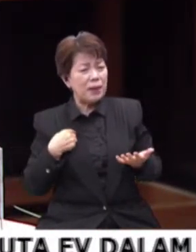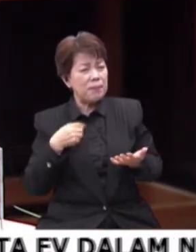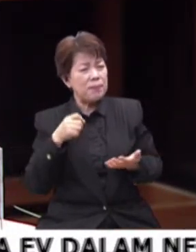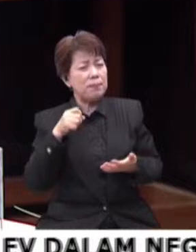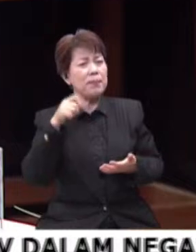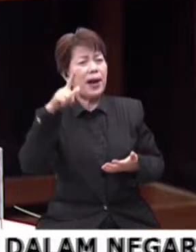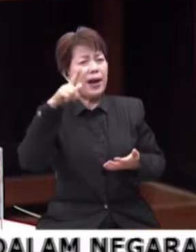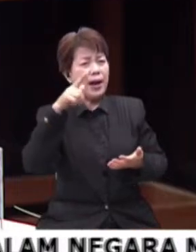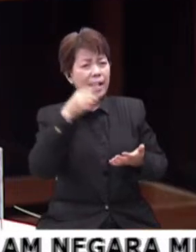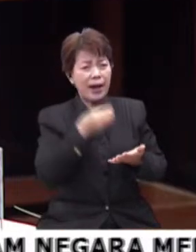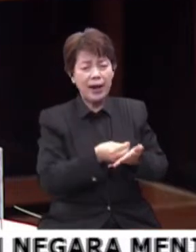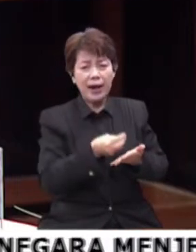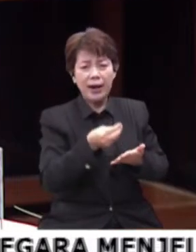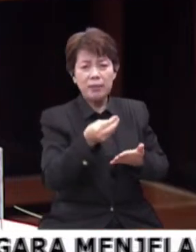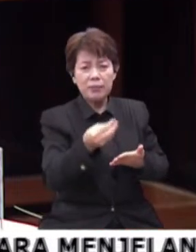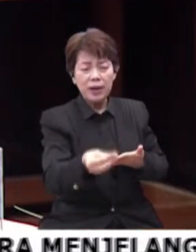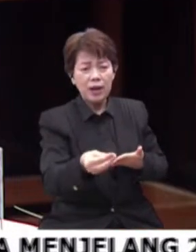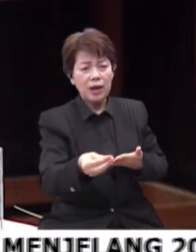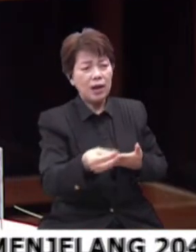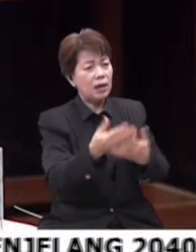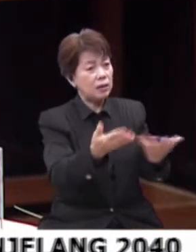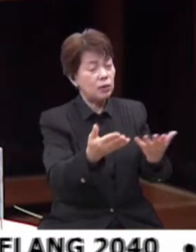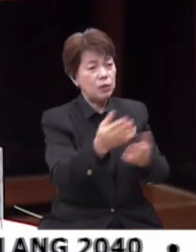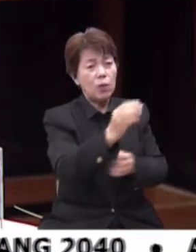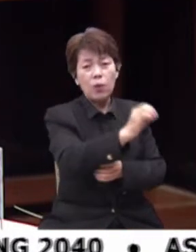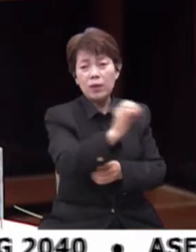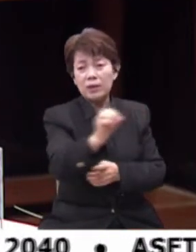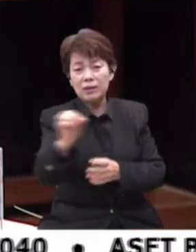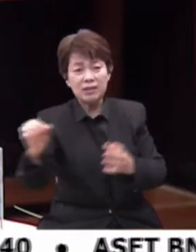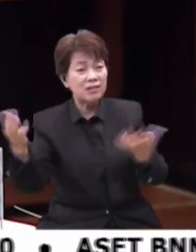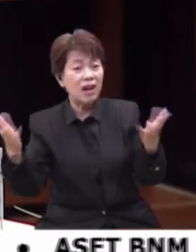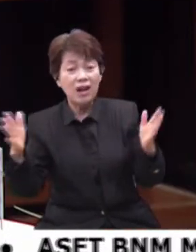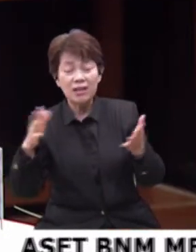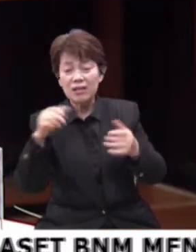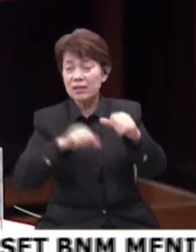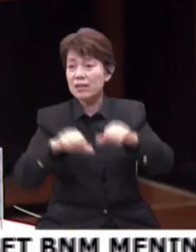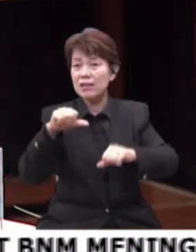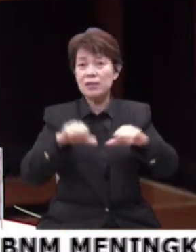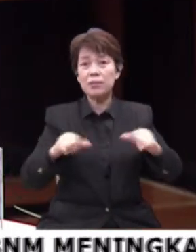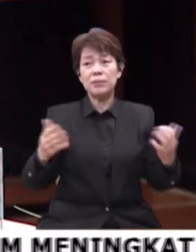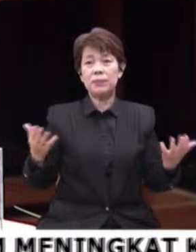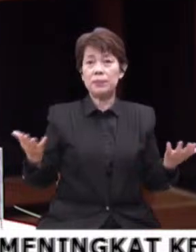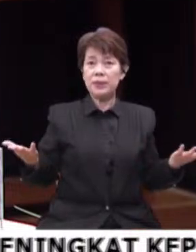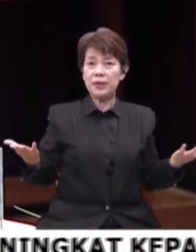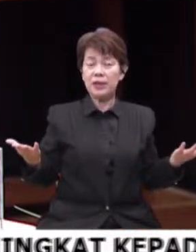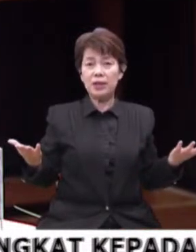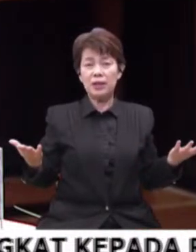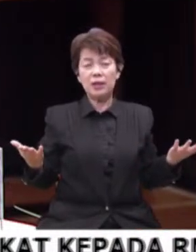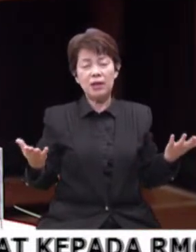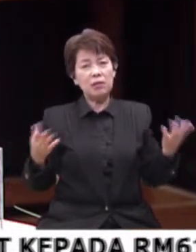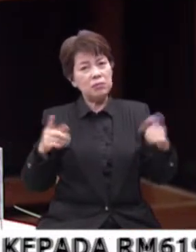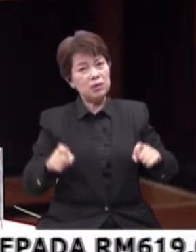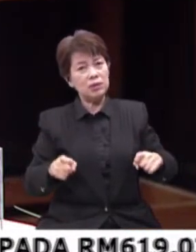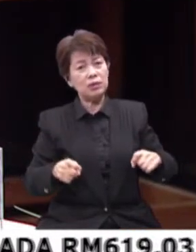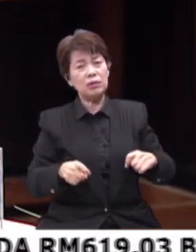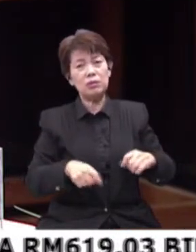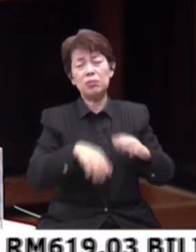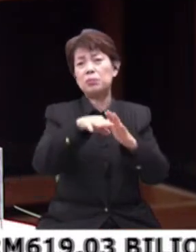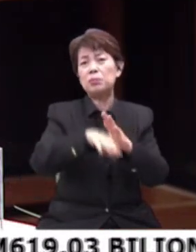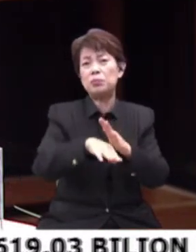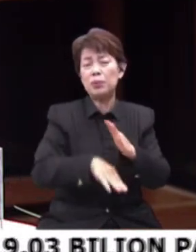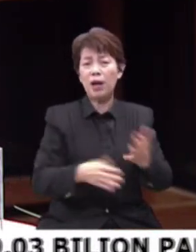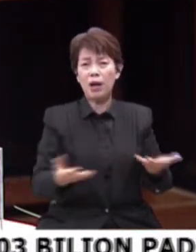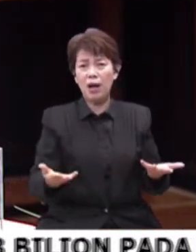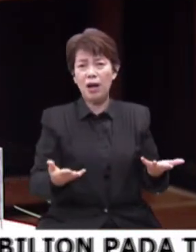katanya organik ini tak pakai kimia tak pakai macam-macam ya jadi sepatunya lebih murah tetapi tidak sedemikian jadi